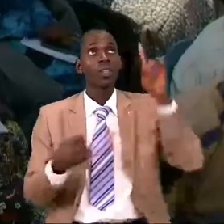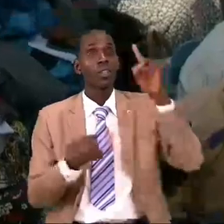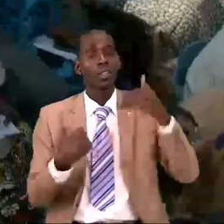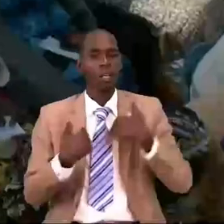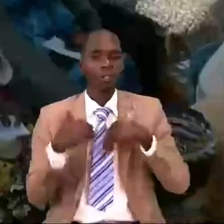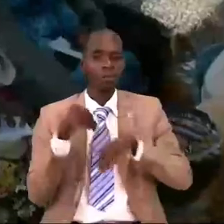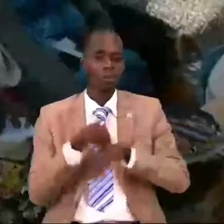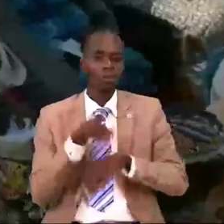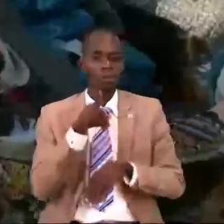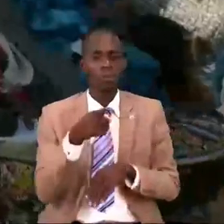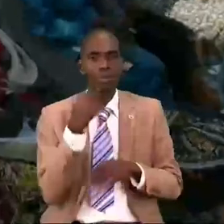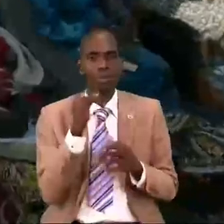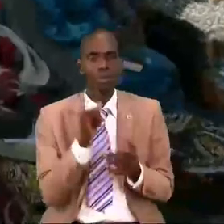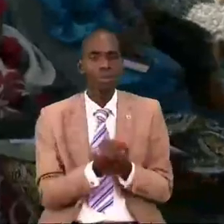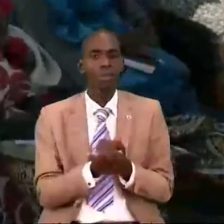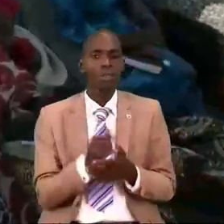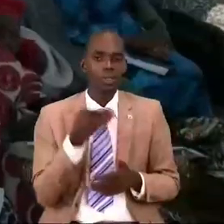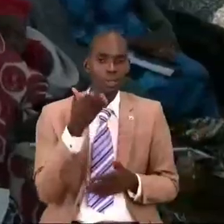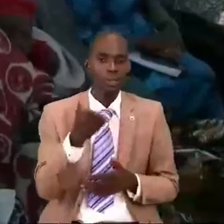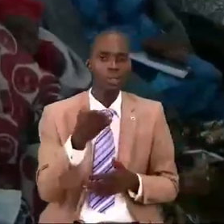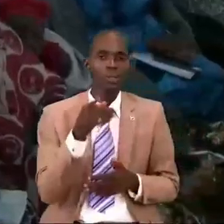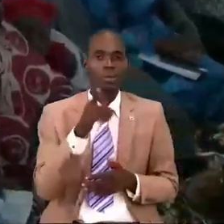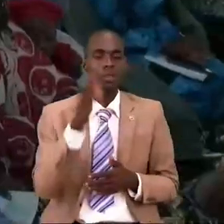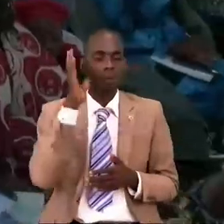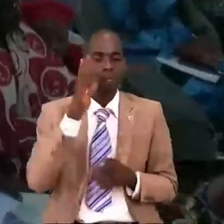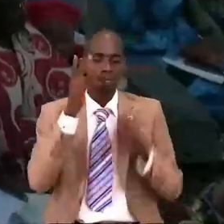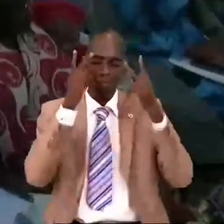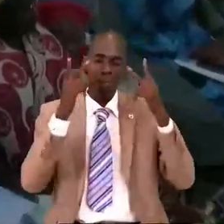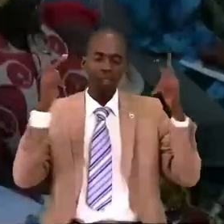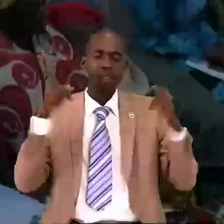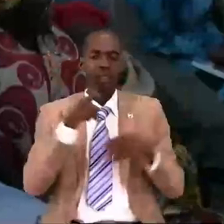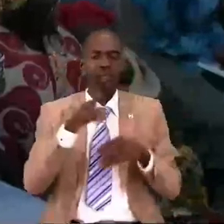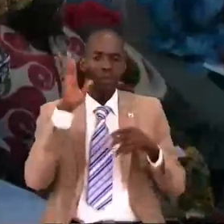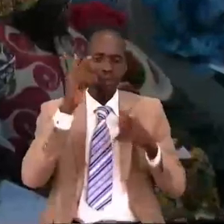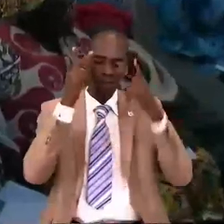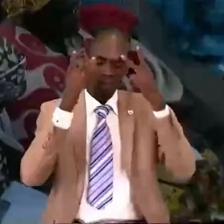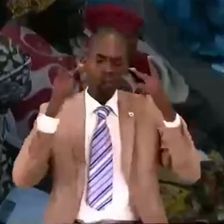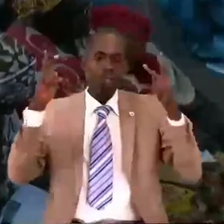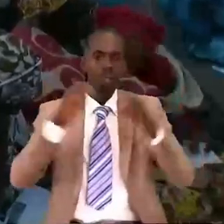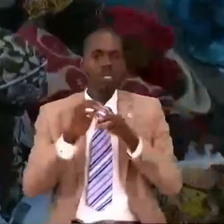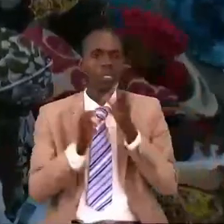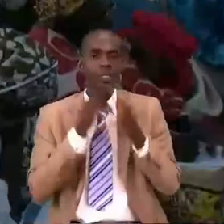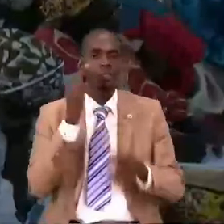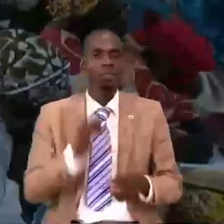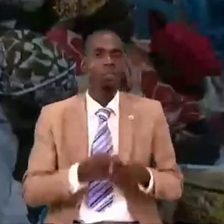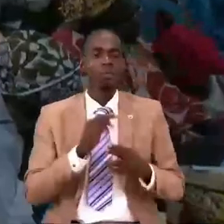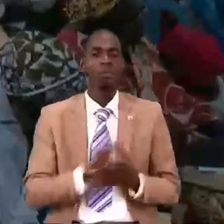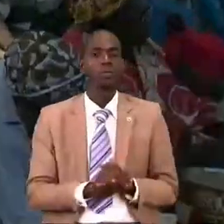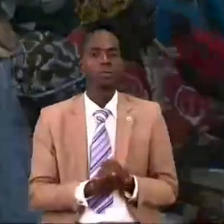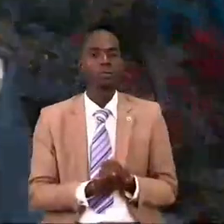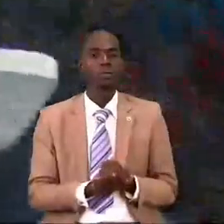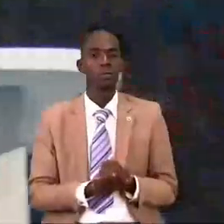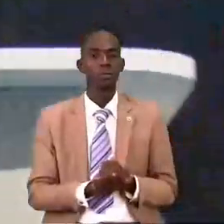tu vas prospérer au nom de Jésus. On ne peut pas prospérer dans les soirées de nuit. On ne